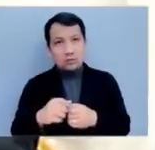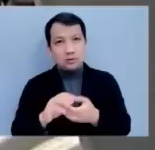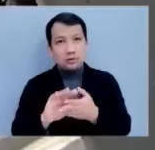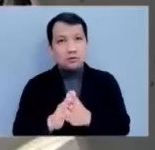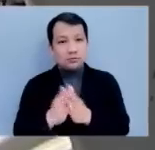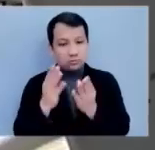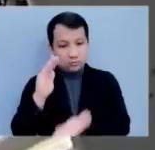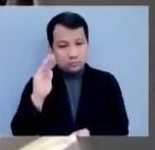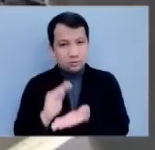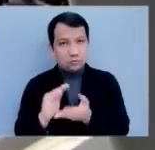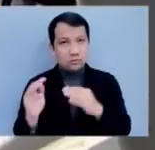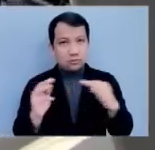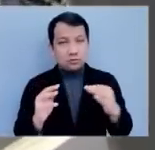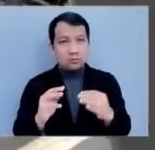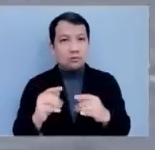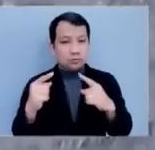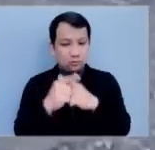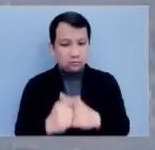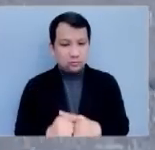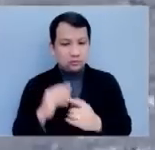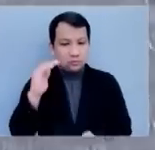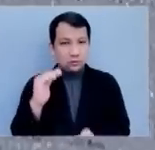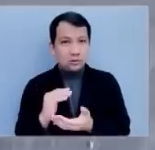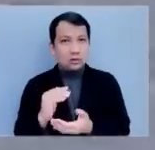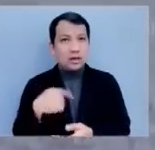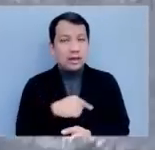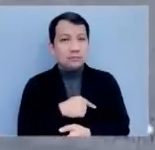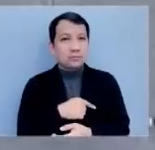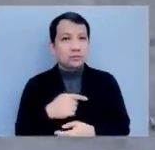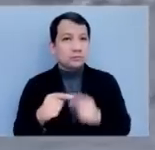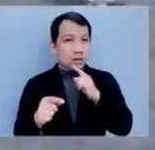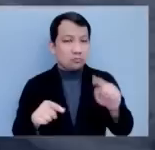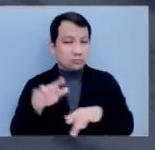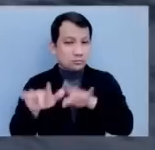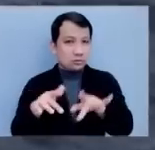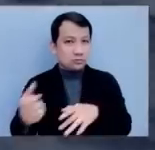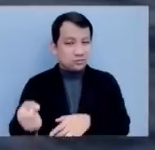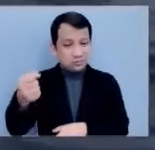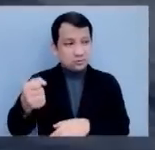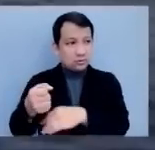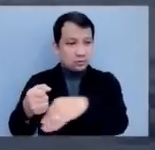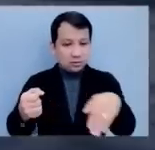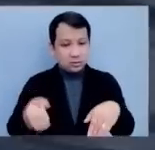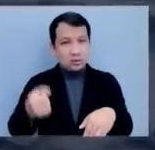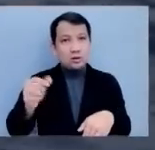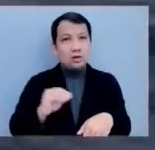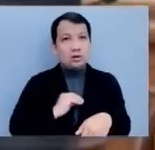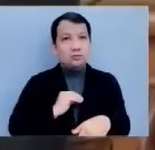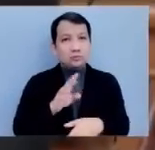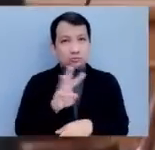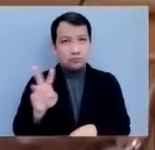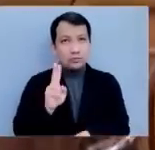tensions. Kung usapang tension din lang, meron din tayo niyan sa China dahil sa mga pangaharas at pag-angkin nila sa bahagi ng ating soberanya sa West Philippine